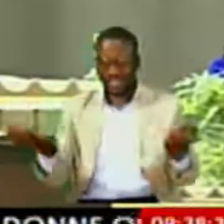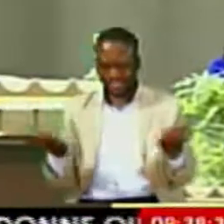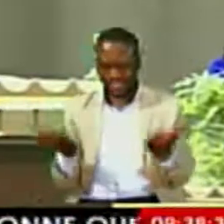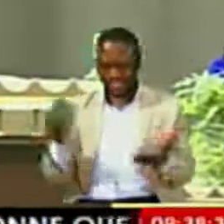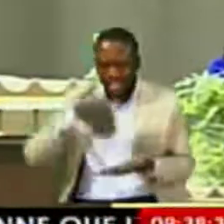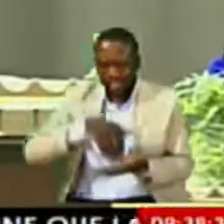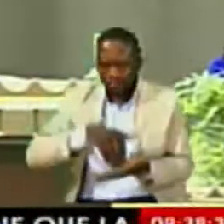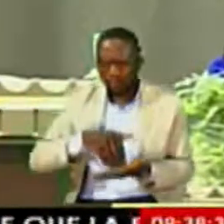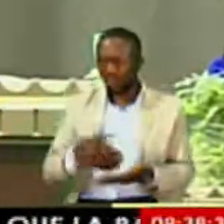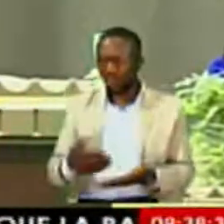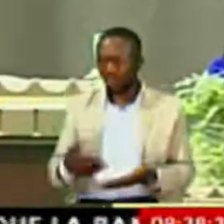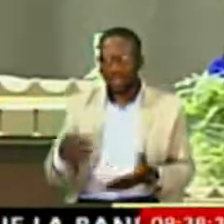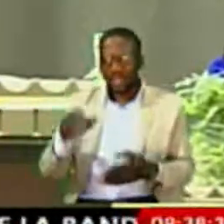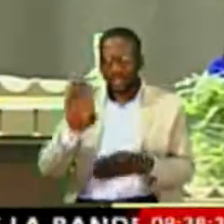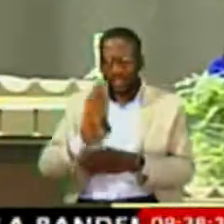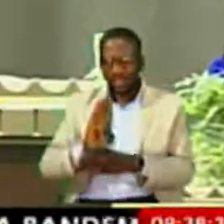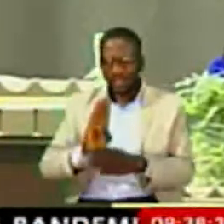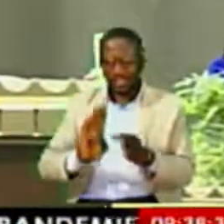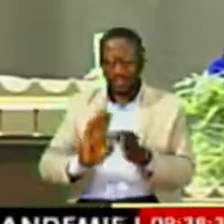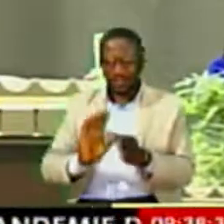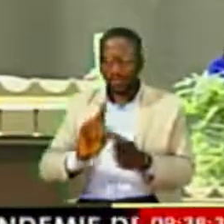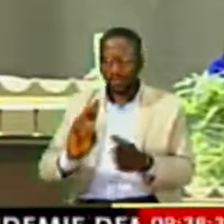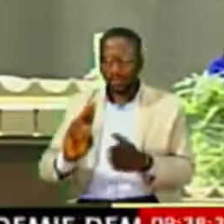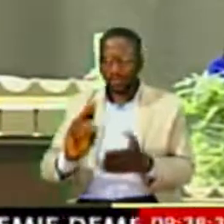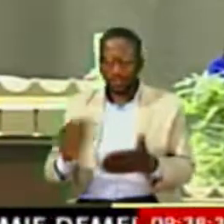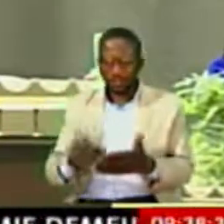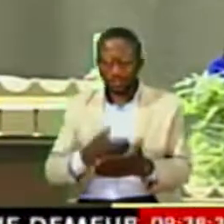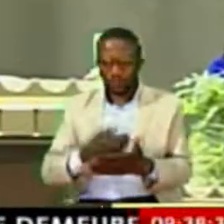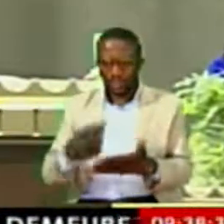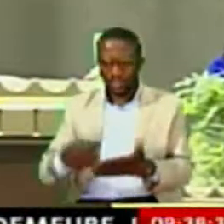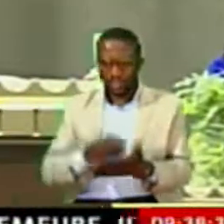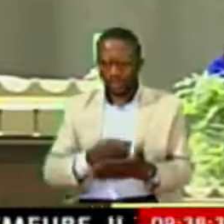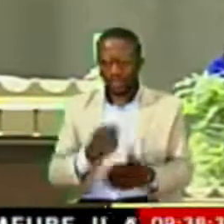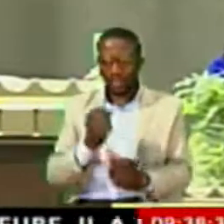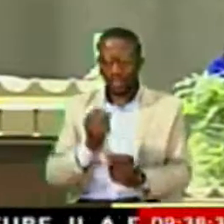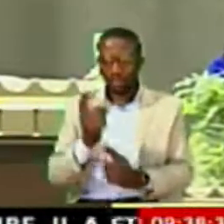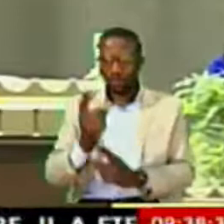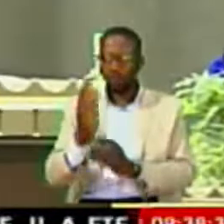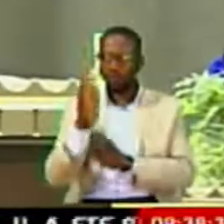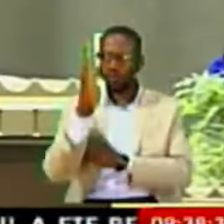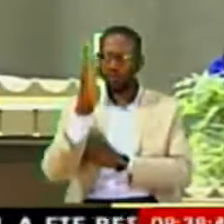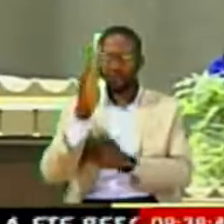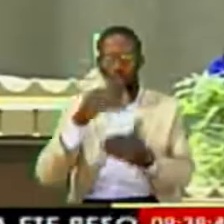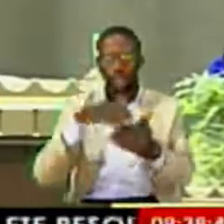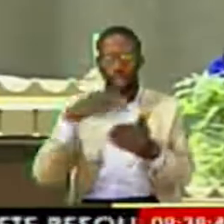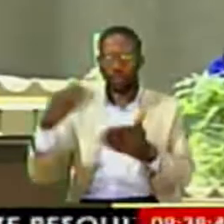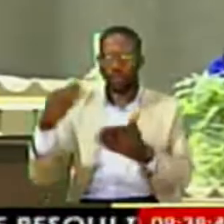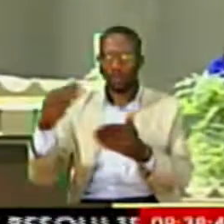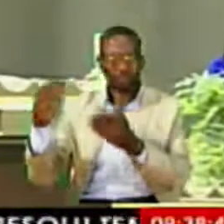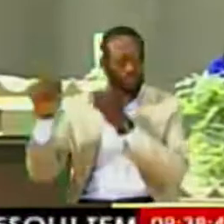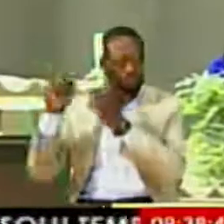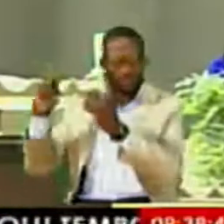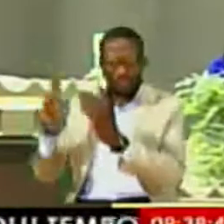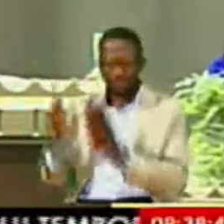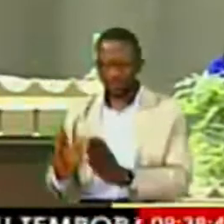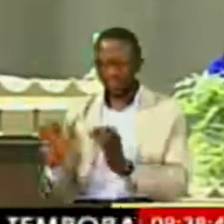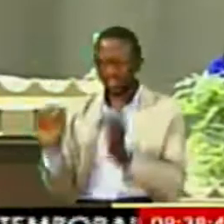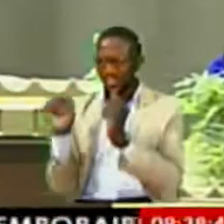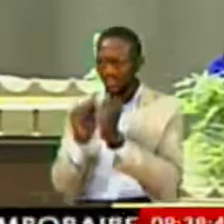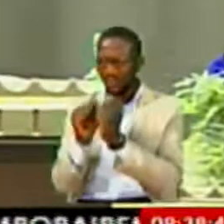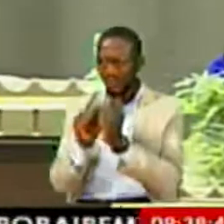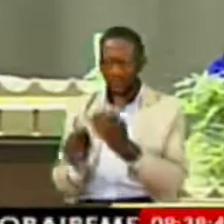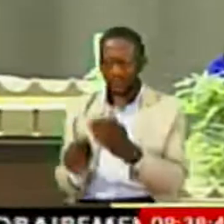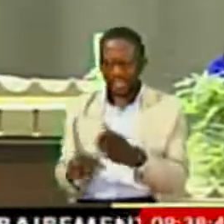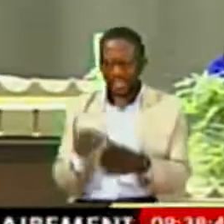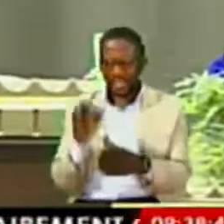Nouveau Testament. Alors, Dieu avait envoyé un prophète. God sent a prophet. Avec l'esprit d'Élie. With the spirit of Elijah. Élie